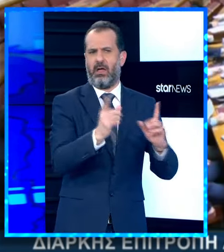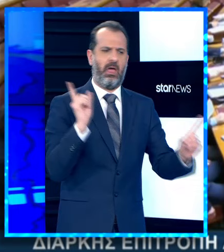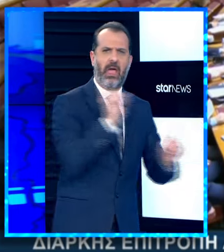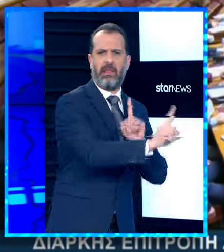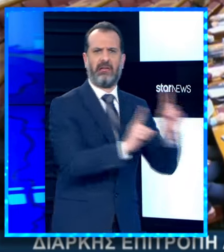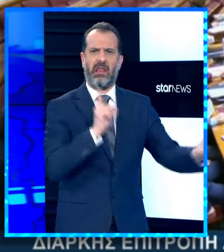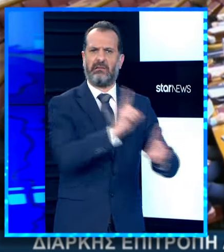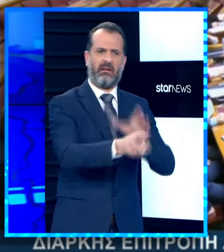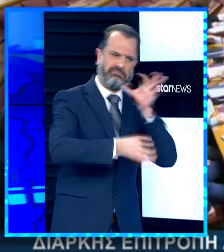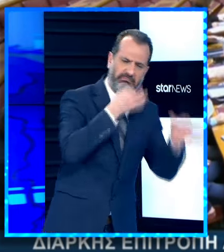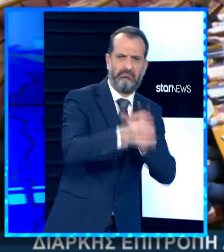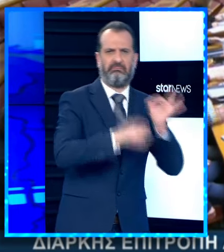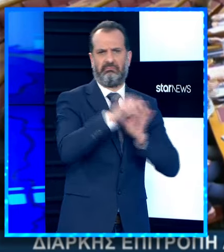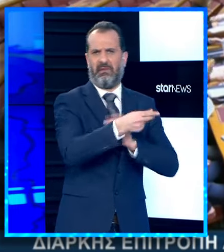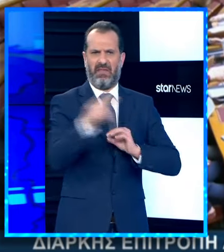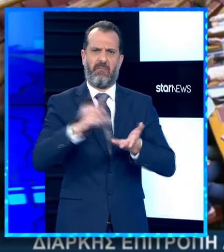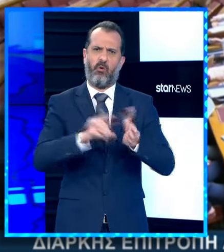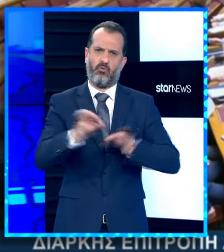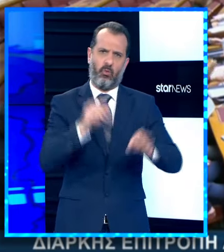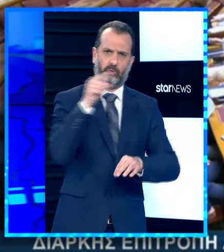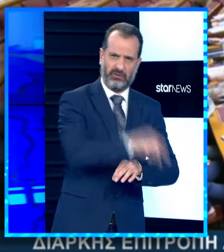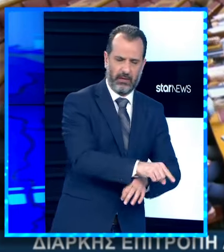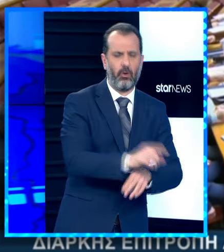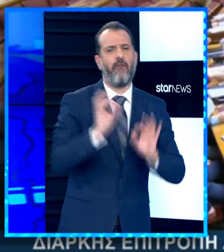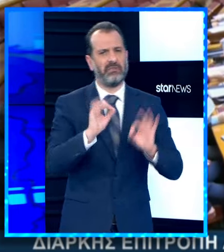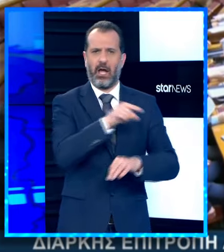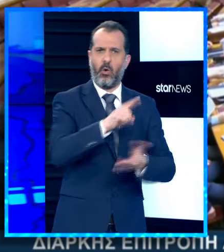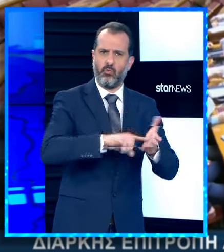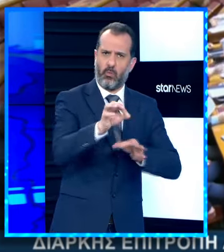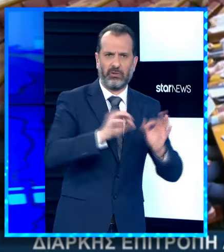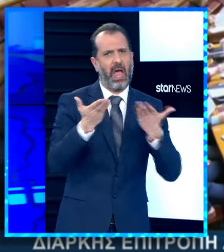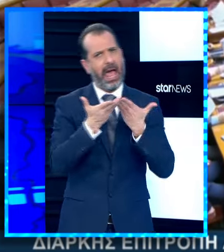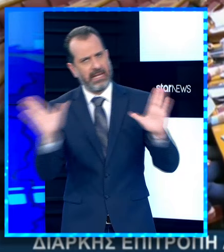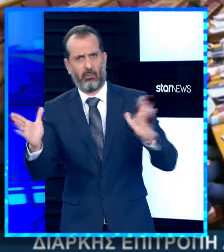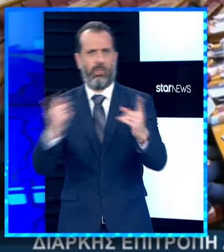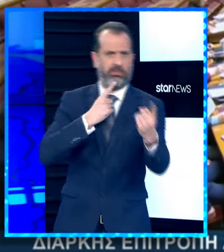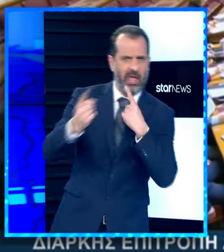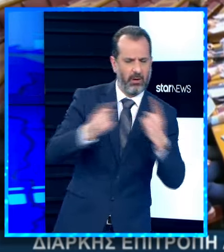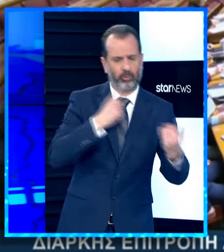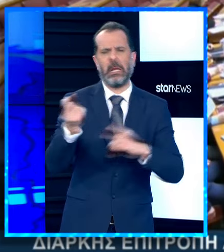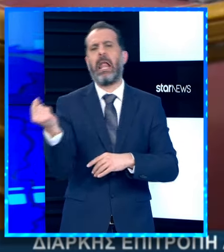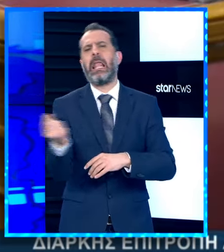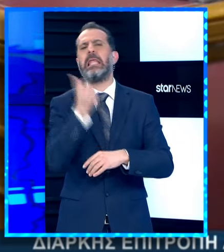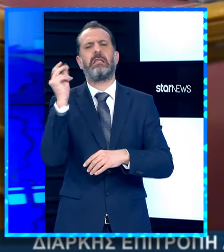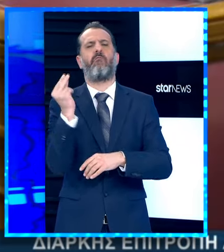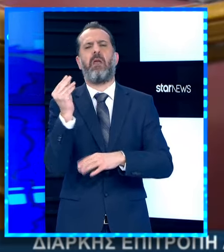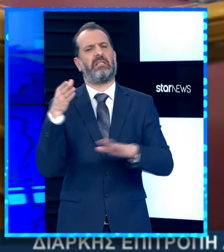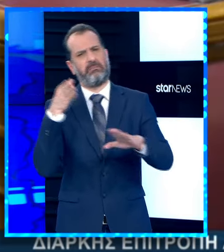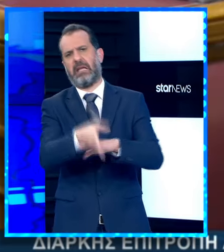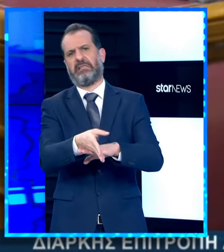πάντως, παρά το ότι έχει κυριαρχήσει το δημόσιο λόγο το νομοσχέδιο για το ομόφυλα ζευγάρια, είναι λίγοι βουλευτές που